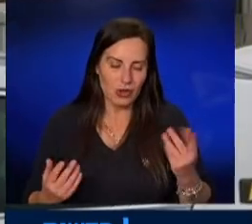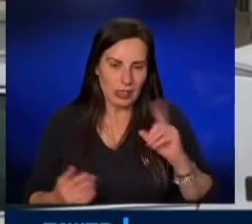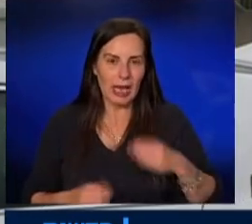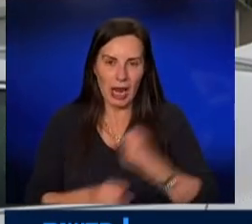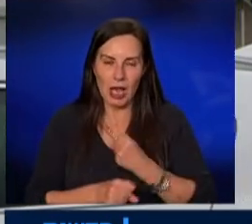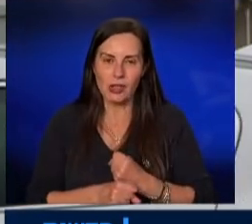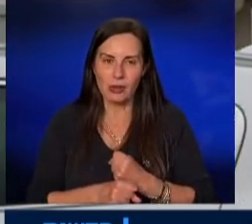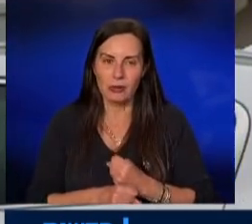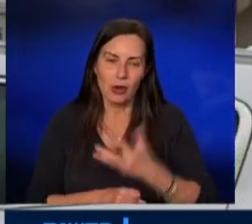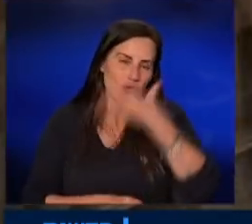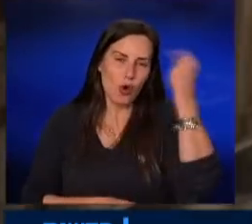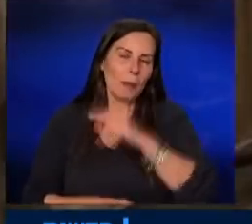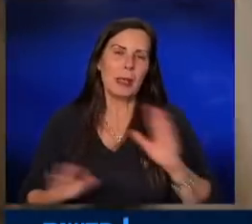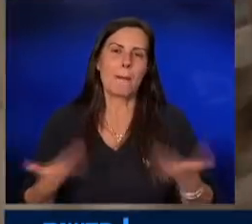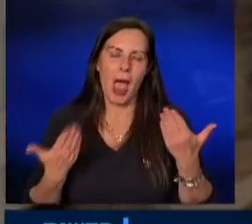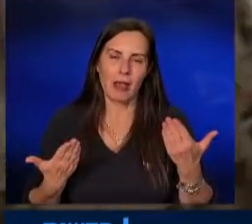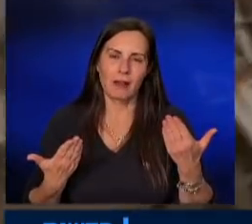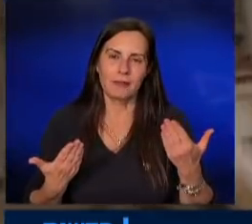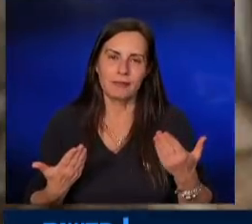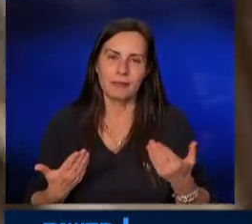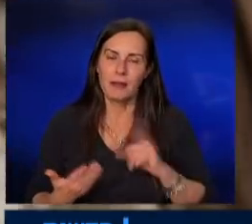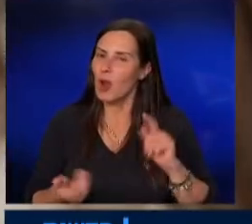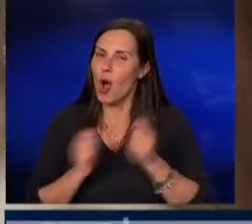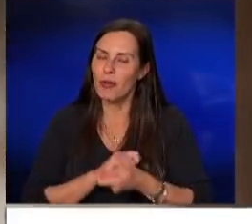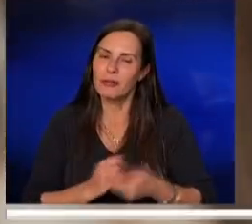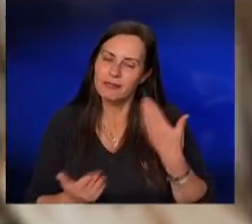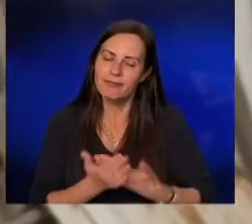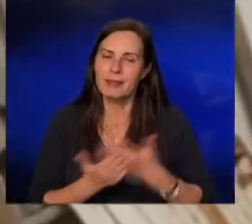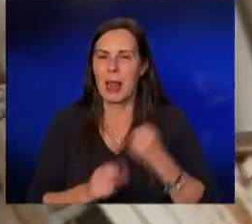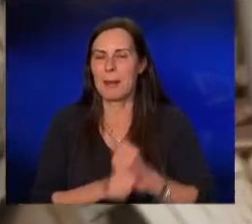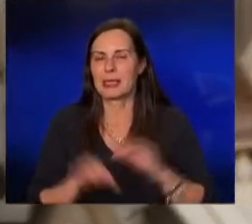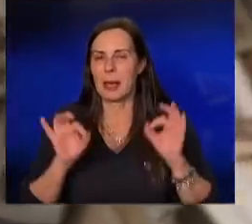והמתבקשות כל כך נשכחות במהרה, ולא הופכות למעשים בשטח.